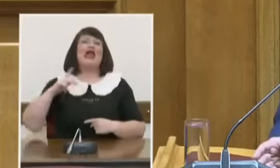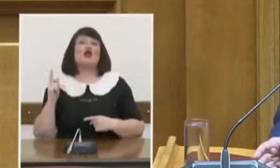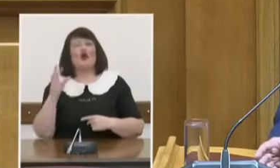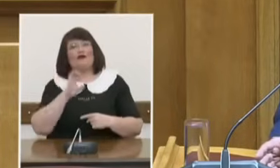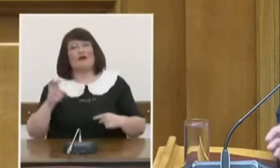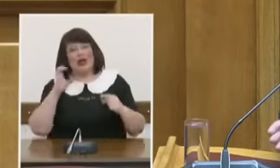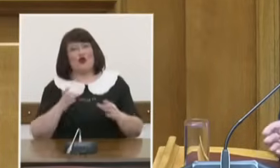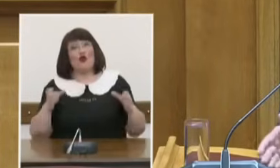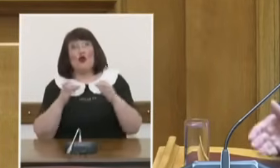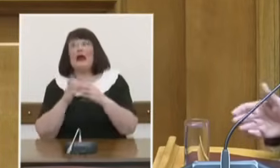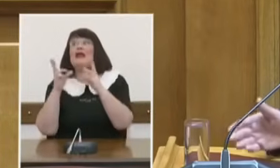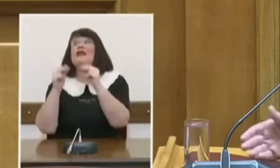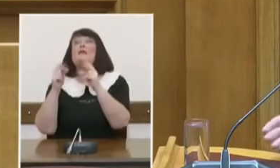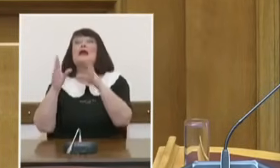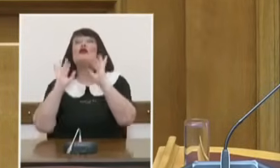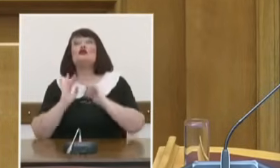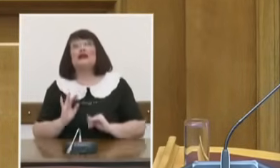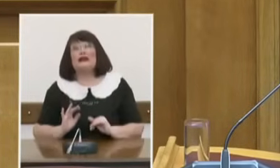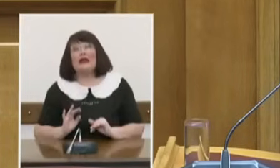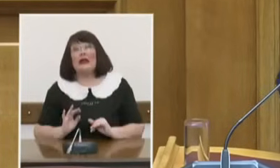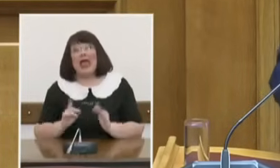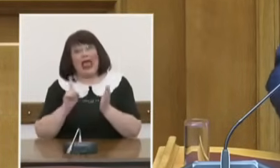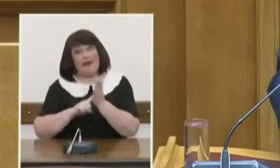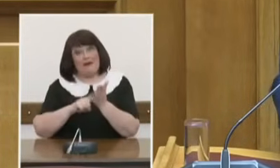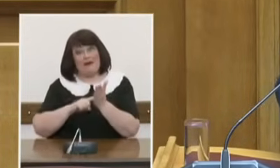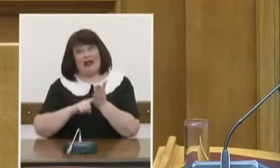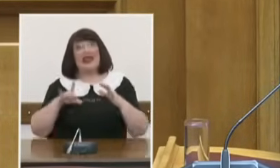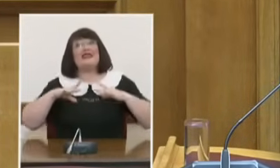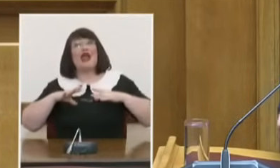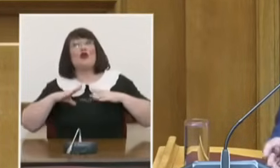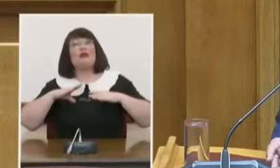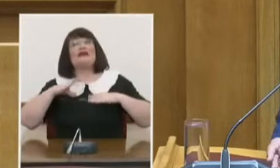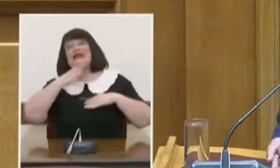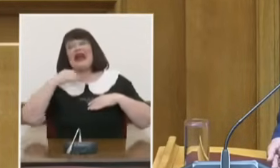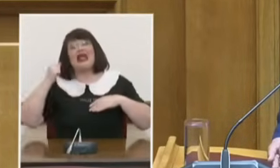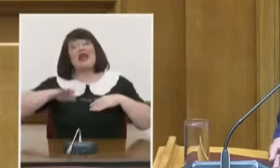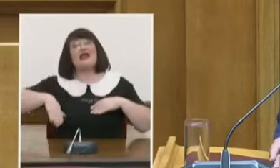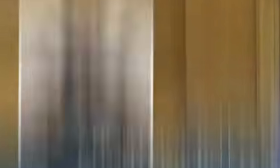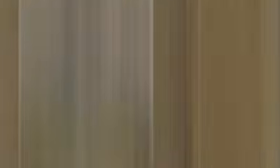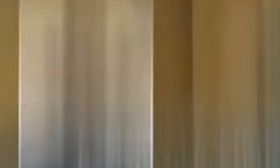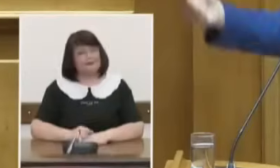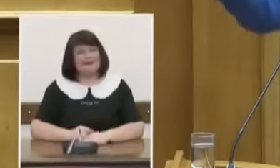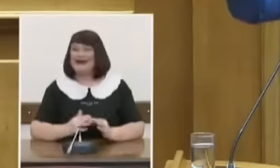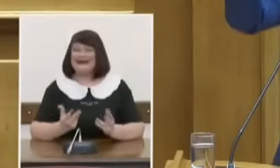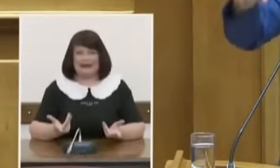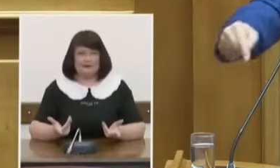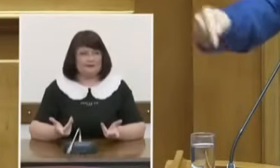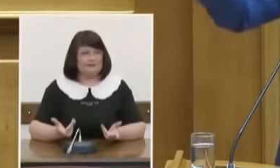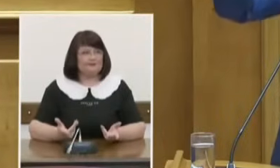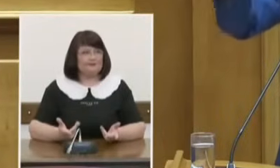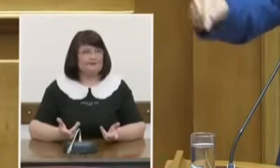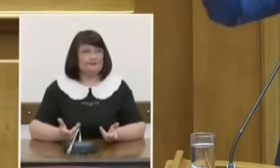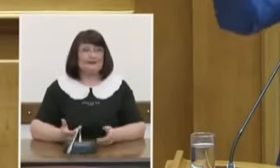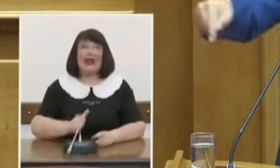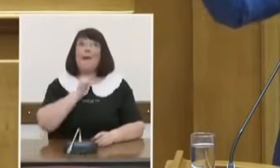λέτε? Το καλοκαίρι που κάνατε μαζί διακοπές στα Χανιά, δεν προλάβατε να τη ρωτήσετε? Μαυρίστε τους